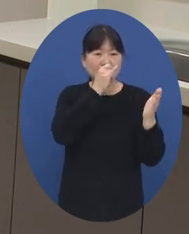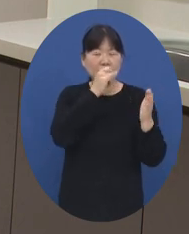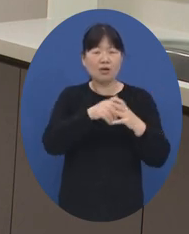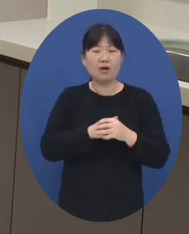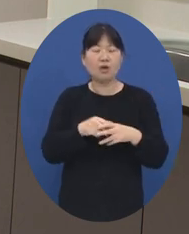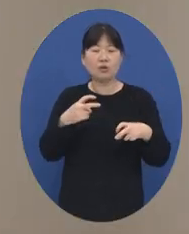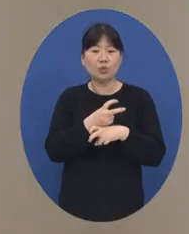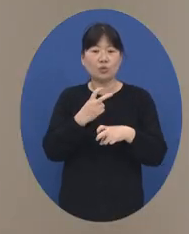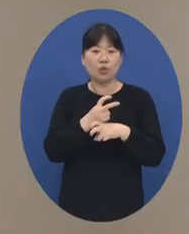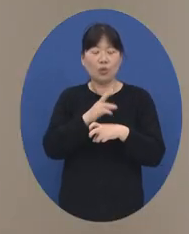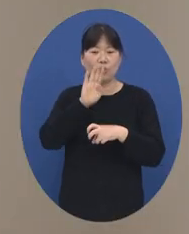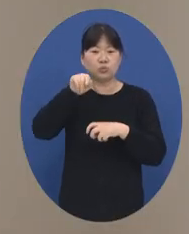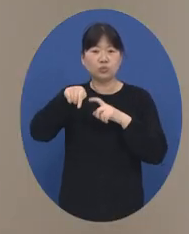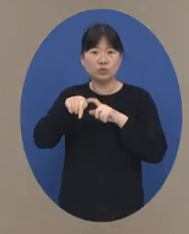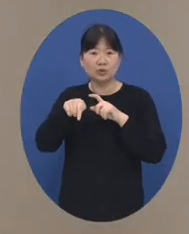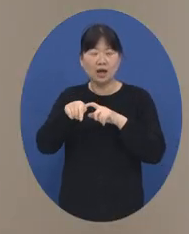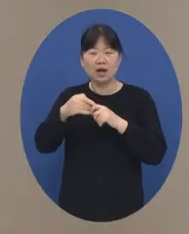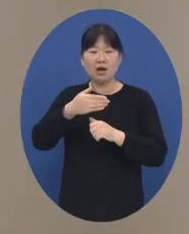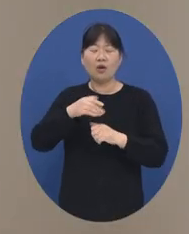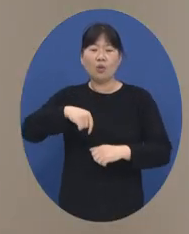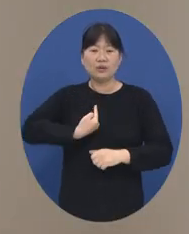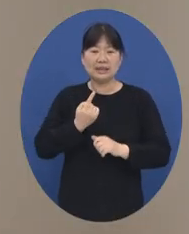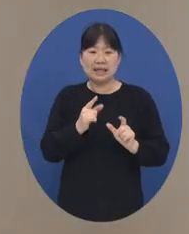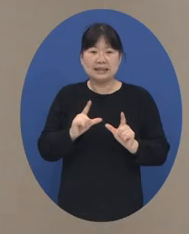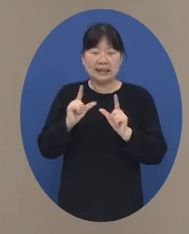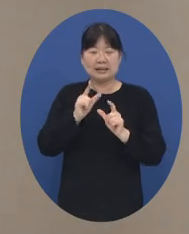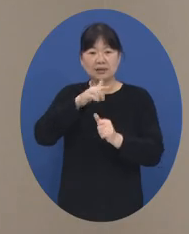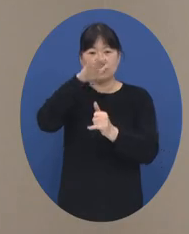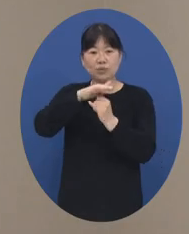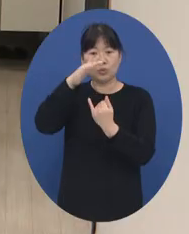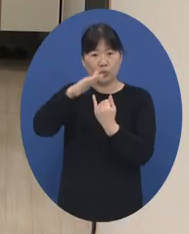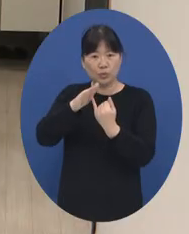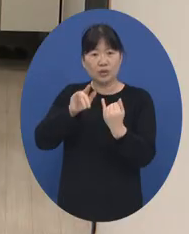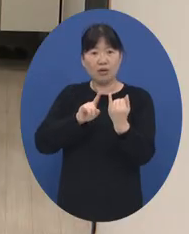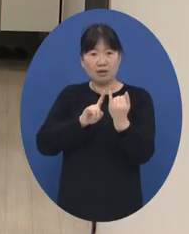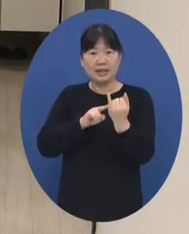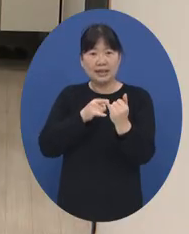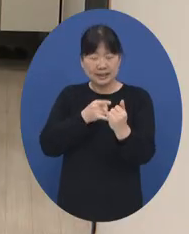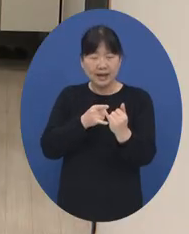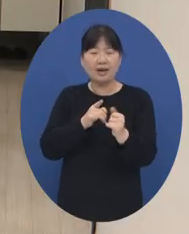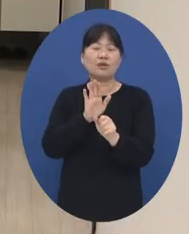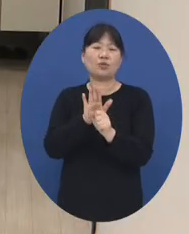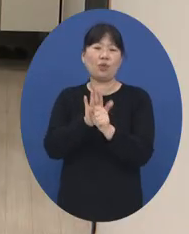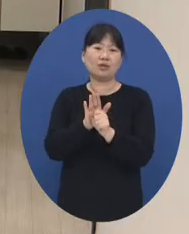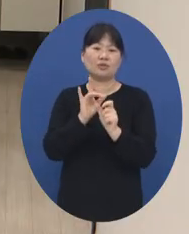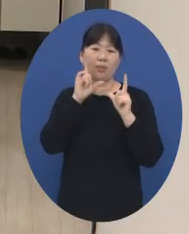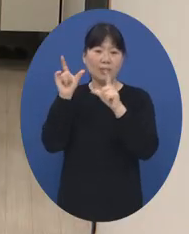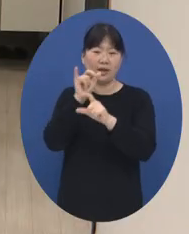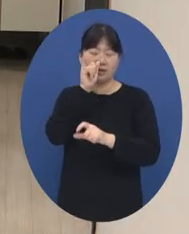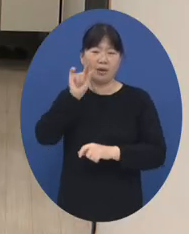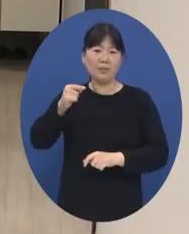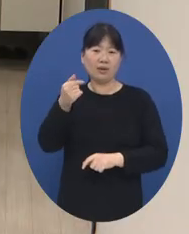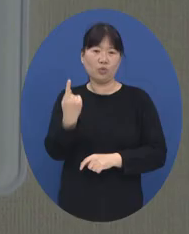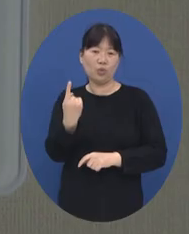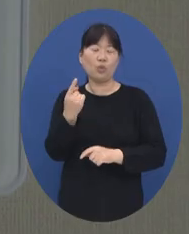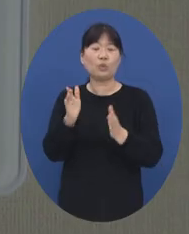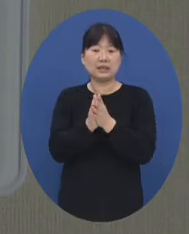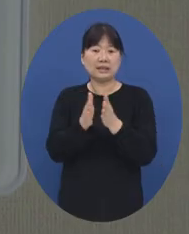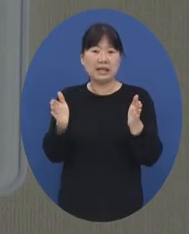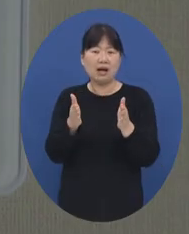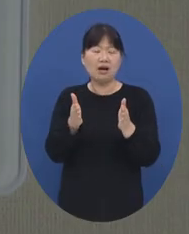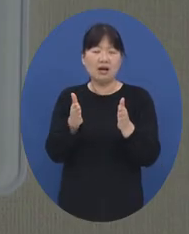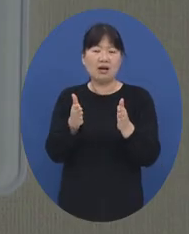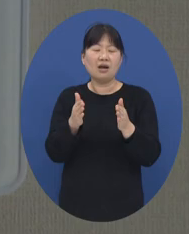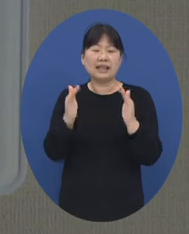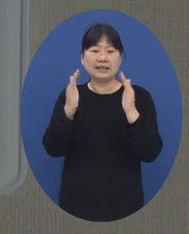등 전세주택 지원 업무 처리 지침 개정안을 공포한 상태. 경기도는 우선 100호를 시작으로 공급